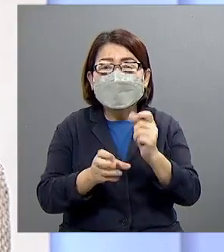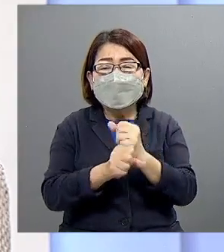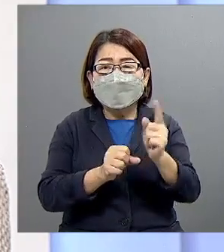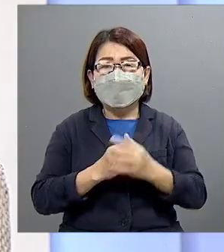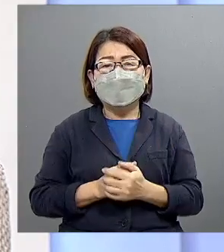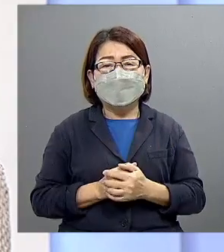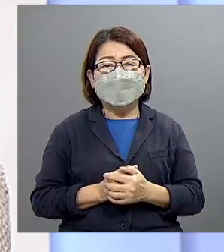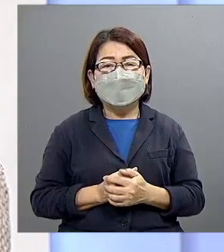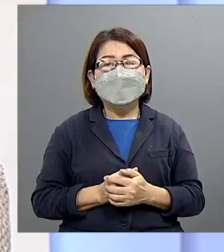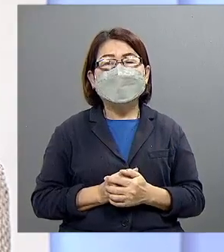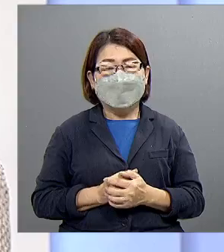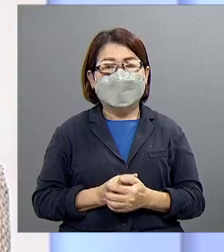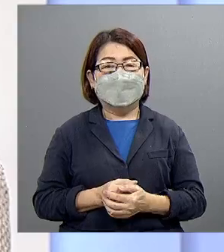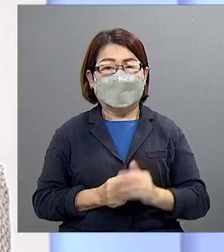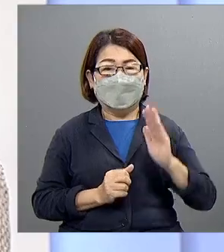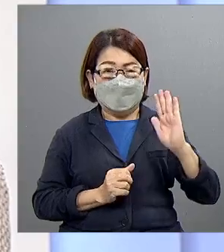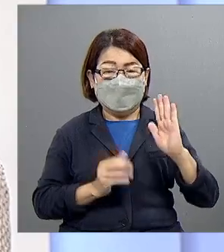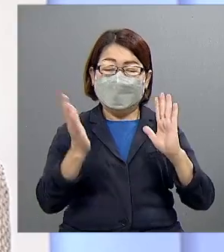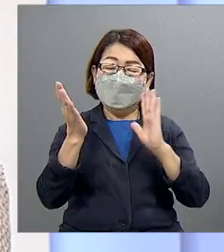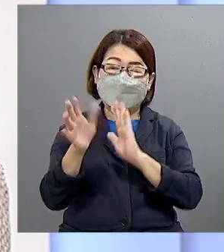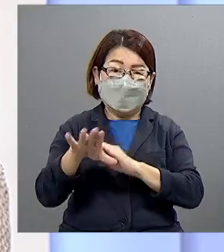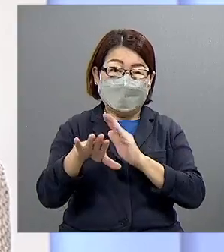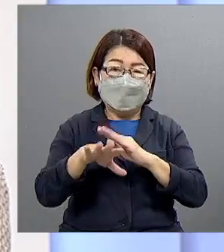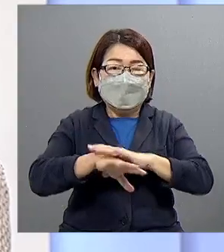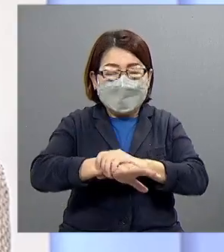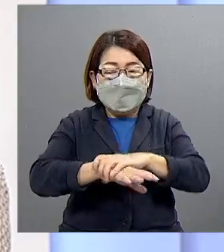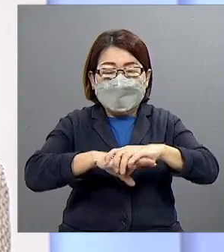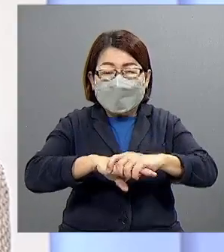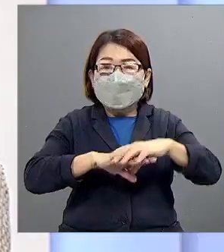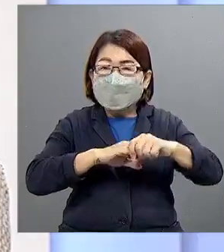ช้มืออีกข้างหนึ่งในการที่จะนวดบีบบ่อยๆก็ช่วยได้เหมือนกันในเรื่องนี้นะครับ ครับคุณผู้ชม